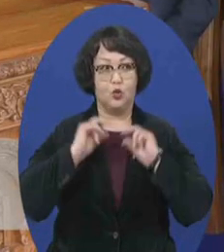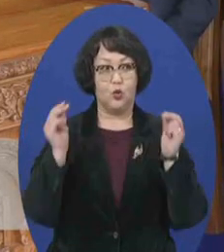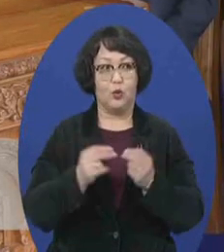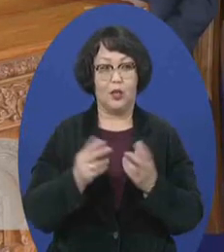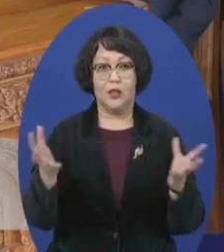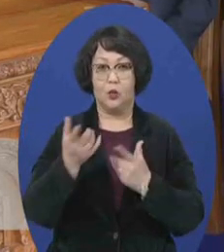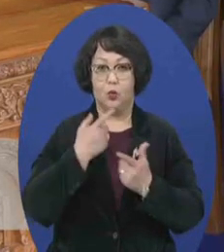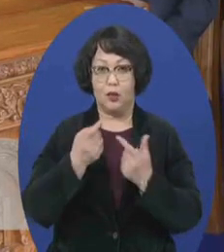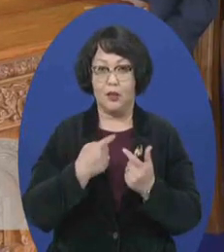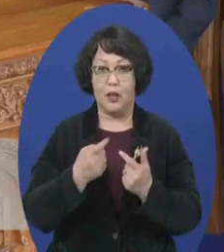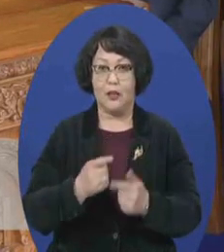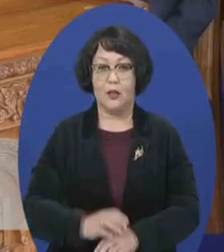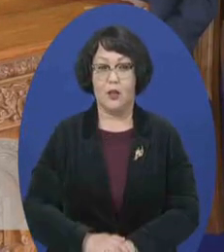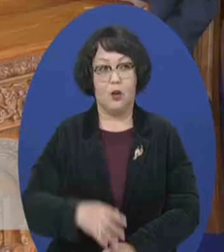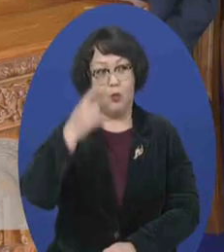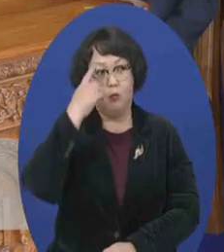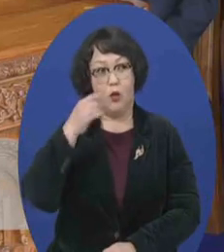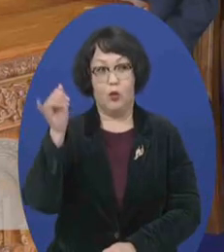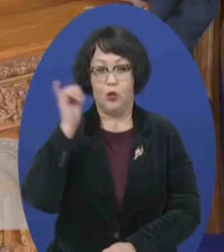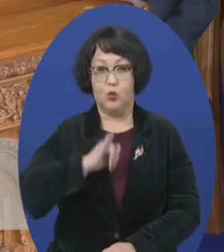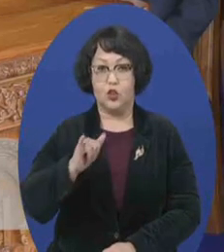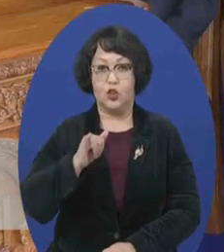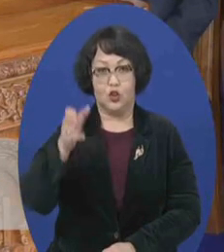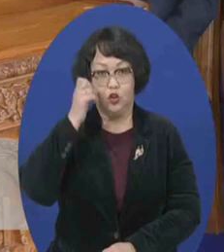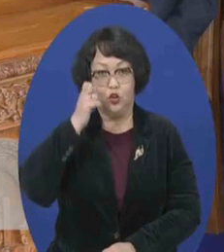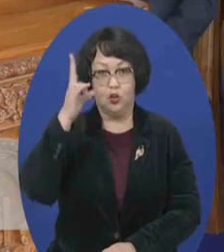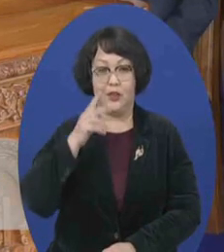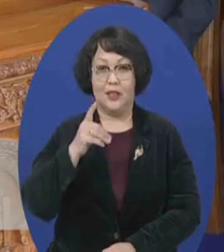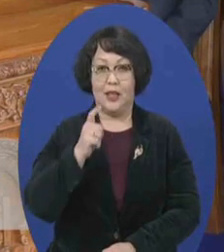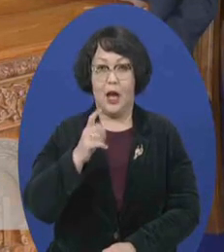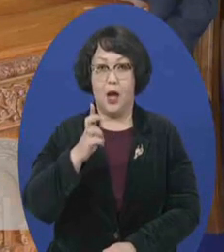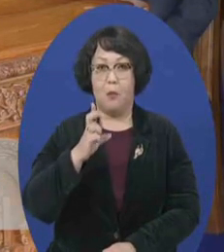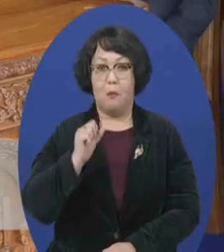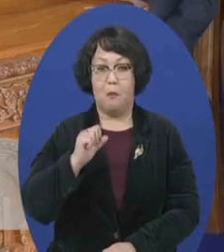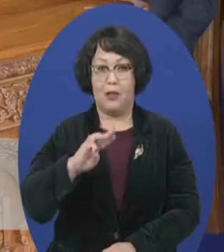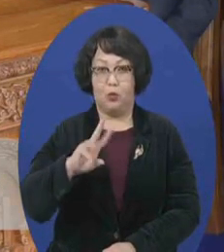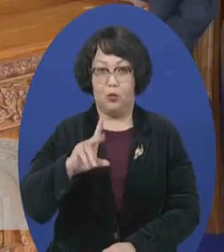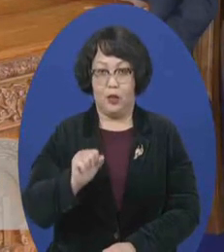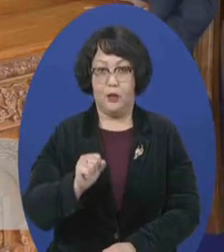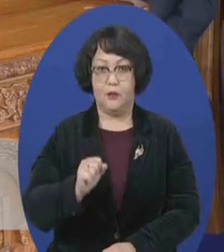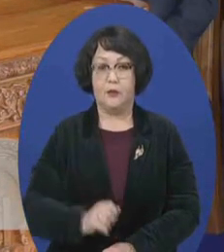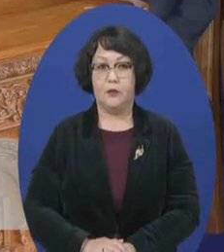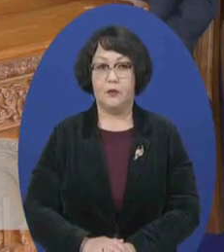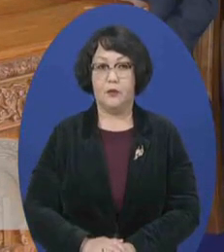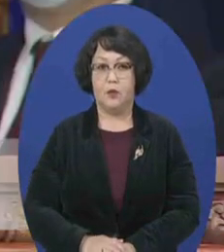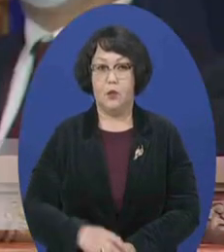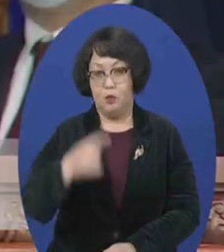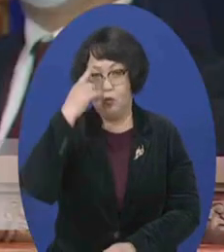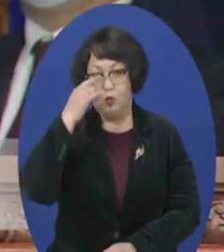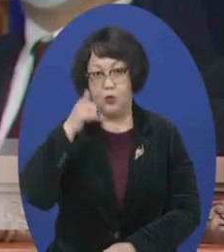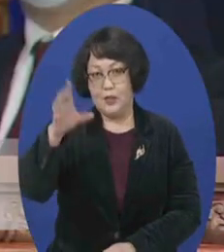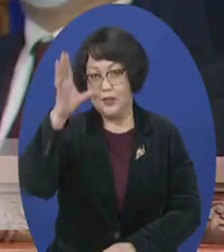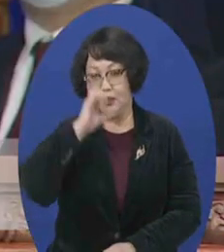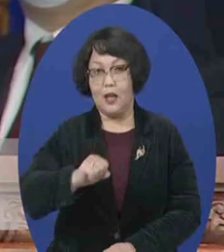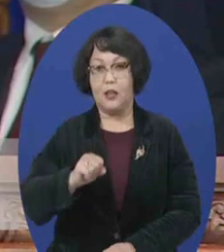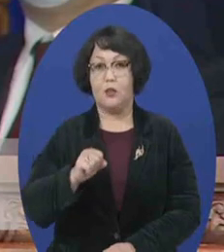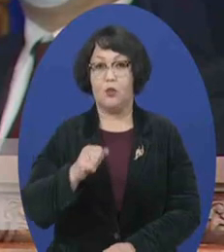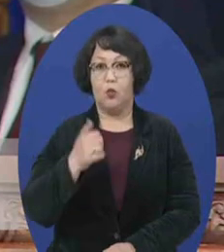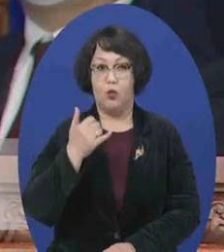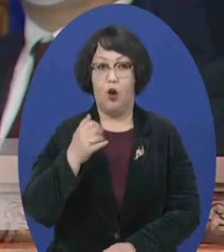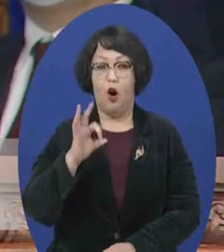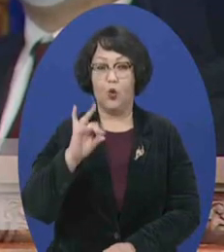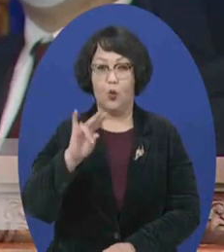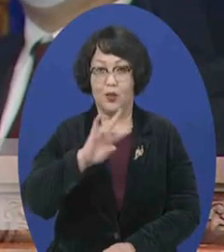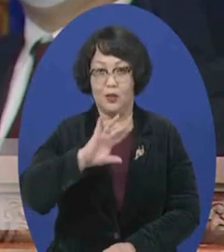нэгэн суралдаанд Монгол улсын ерөнхийлөгч Алтмаагийн Батулга, Монгол улсын ерөнхий сайд Лусан Намсрайн